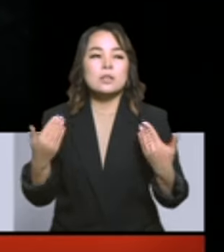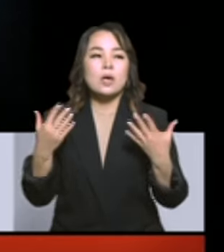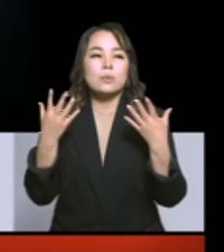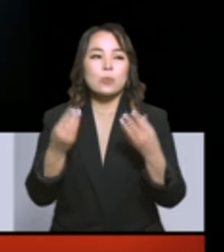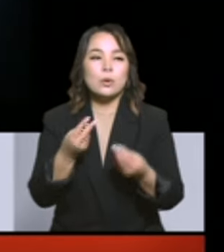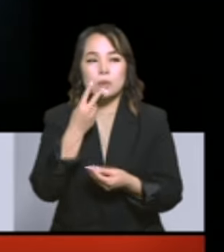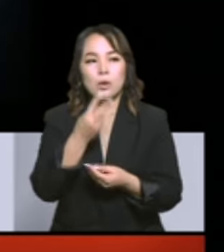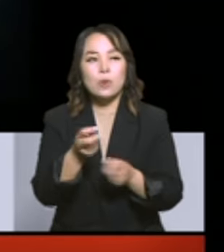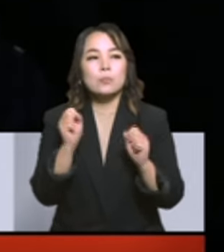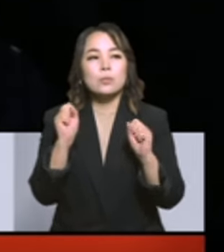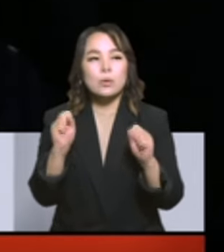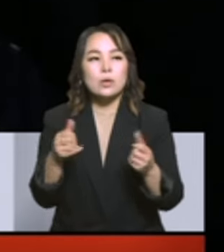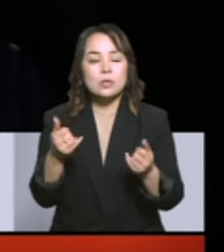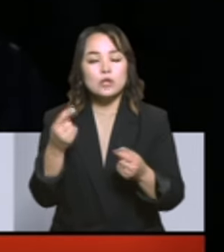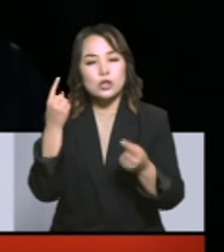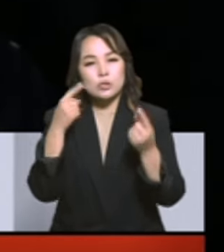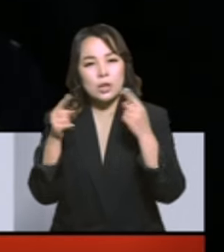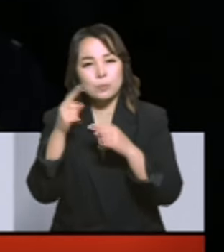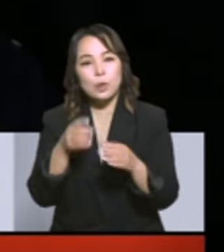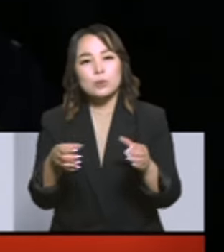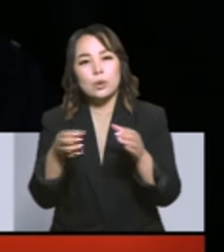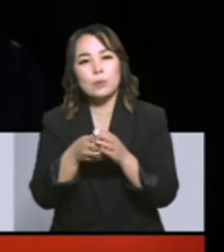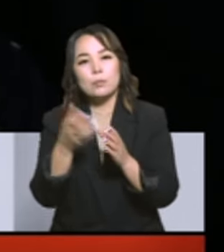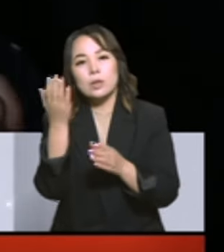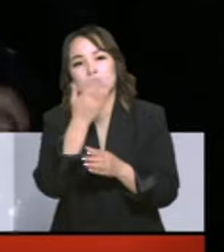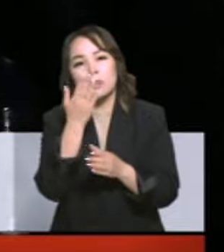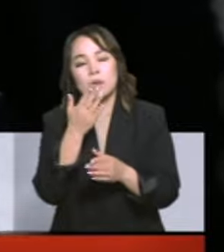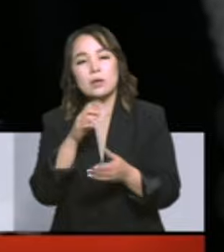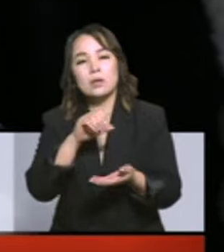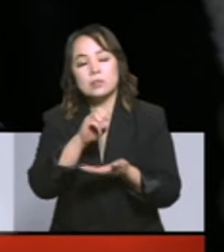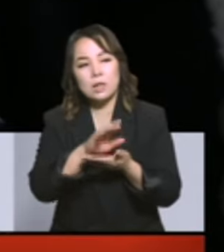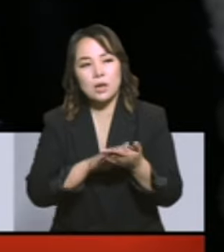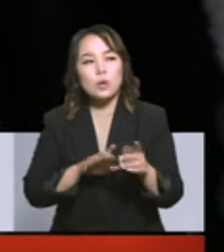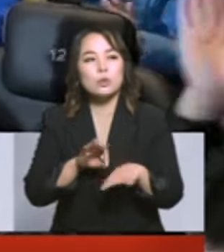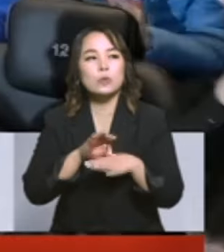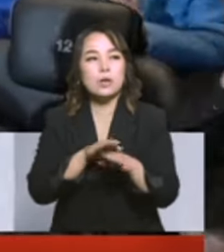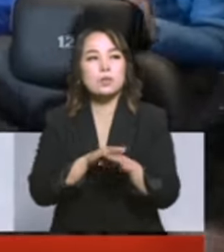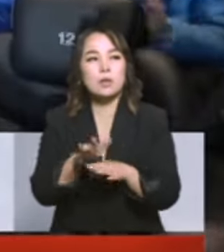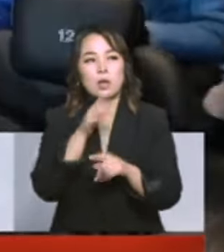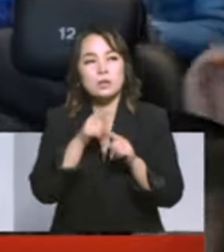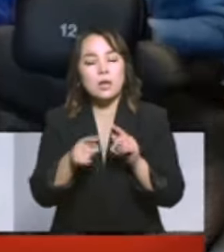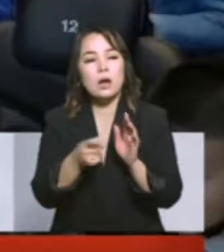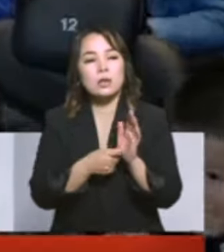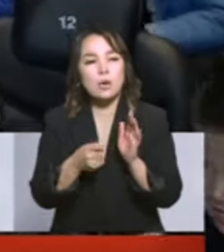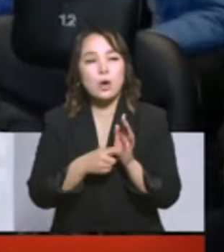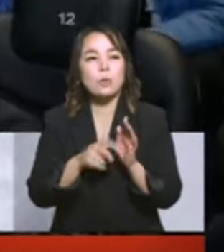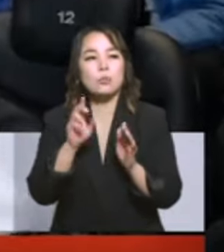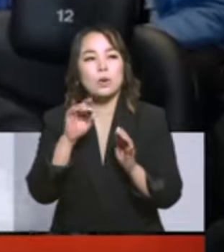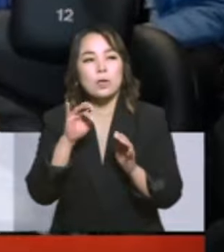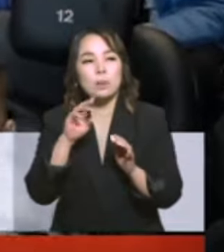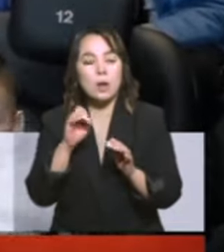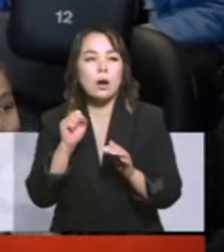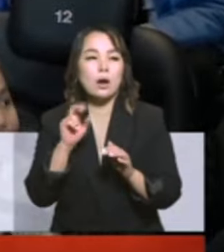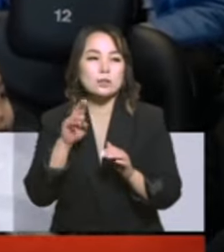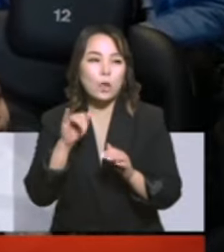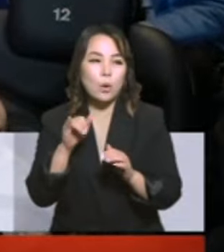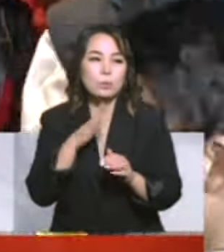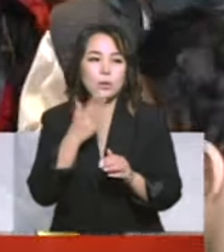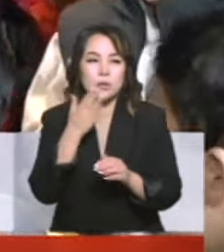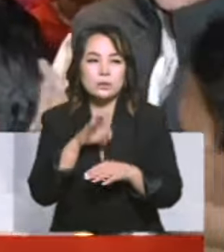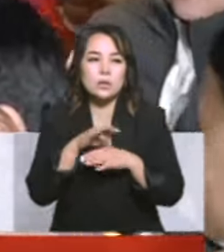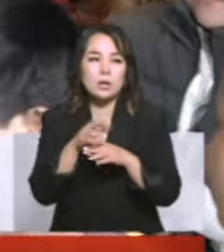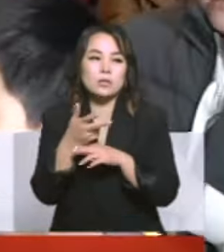де тамашалай алады. Ал шығармашылық топ кинокартинаның жалғасын алдағы уақытта Қарағанды, Бурабай, Ақтау өңірлерінде